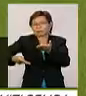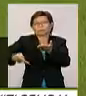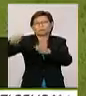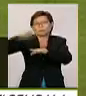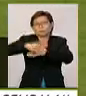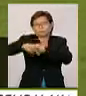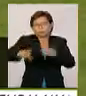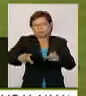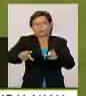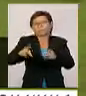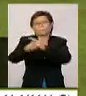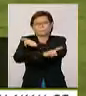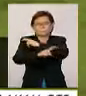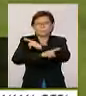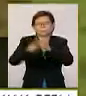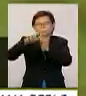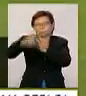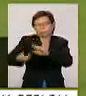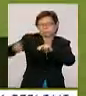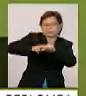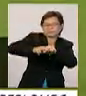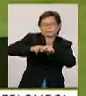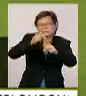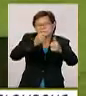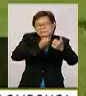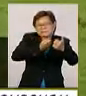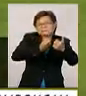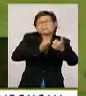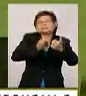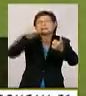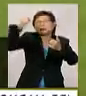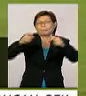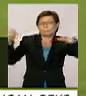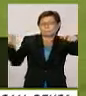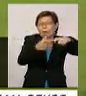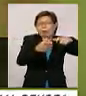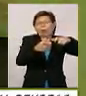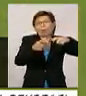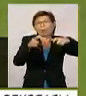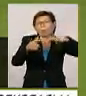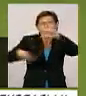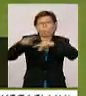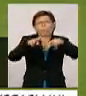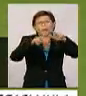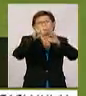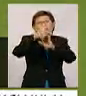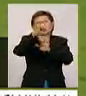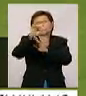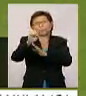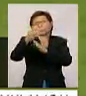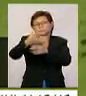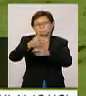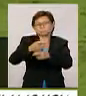dalam kotak penalti. Gilma kemudian menambah derita Sabah apabila meledak gol kedua pada minit ke-80 hasil satu penyudah baik